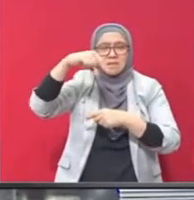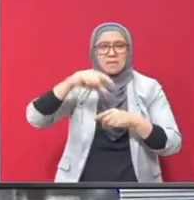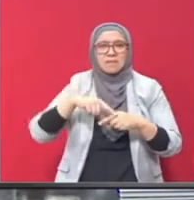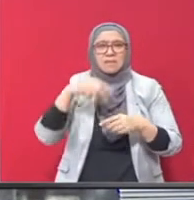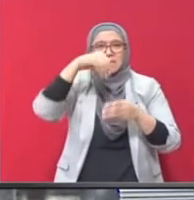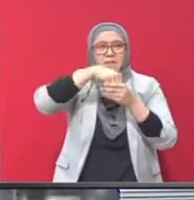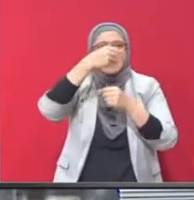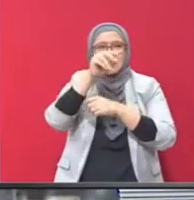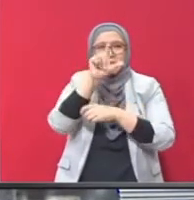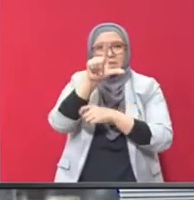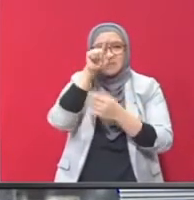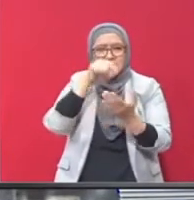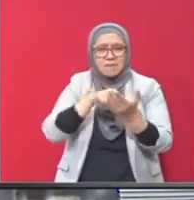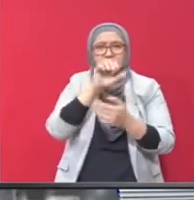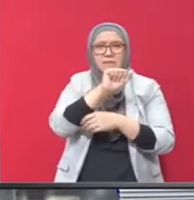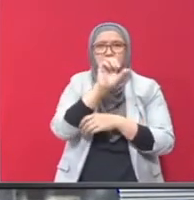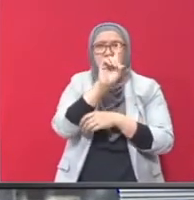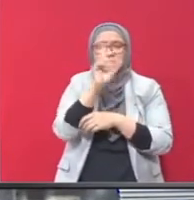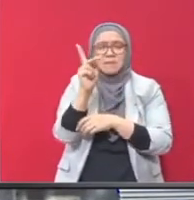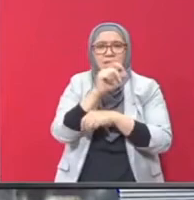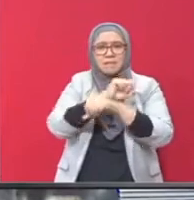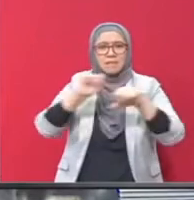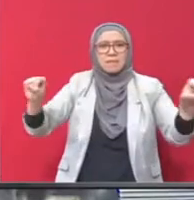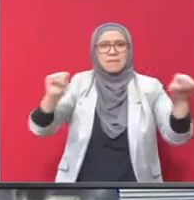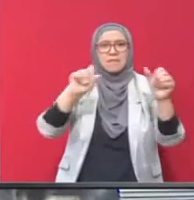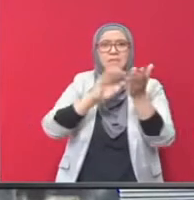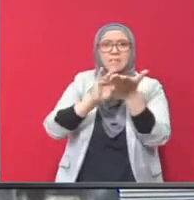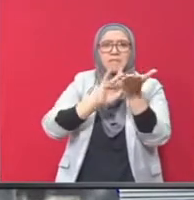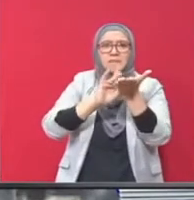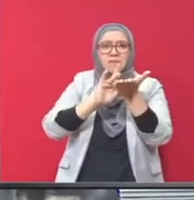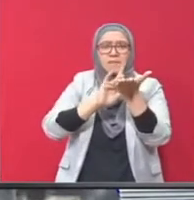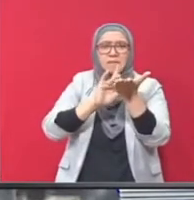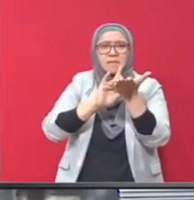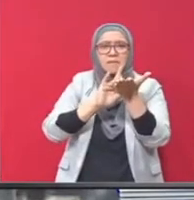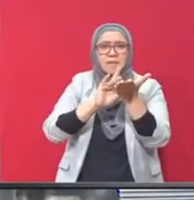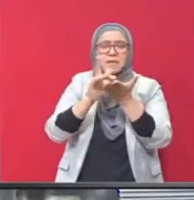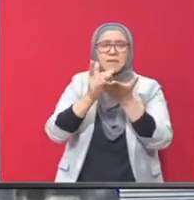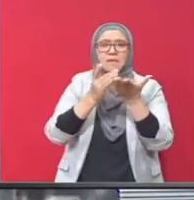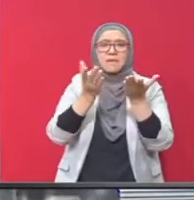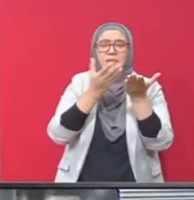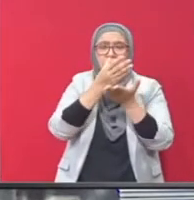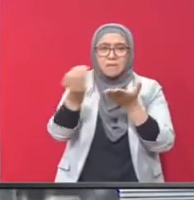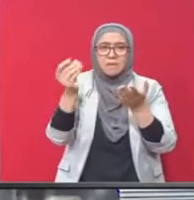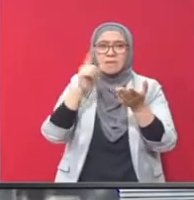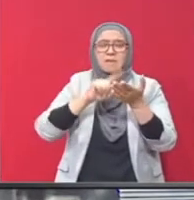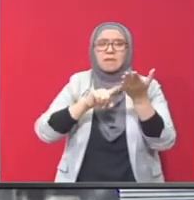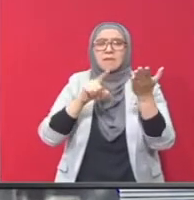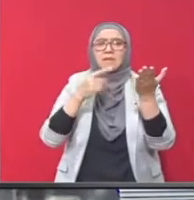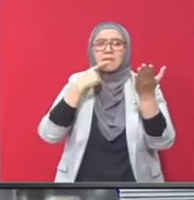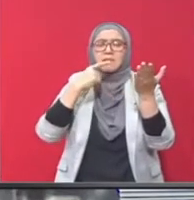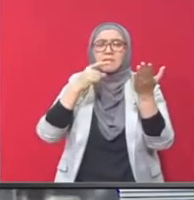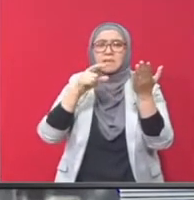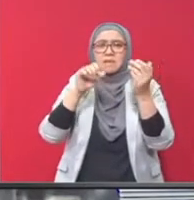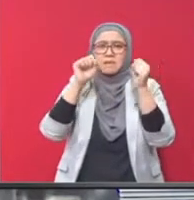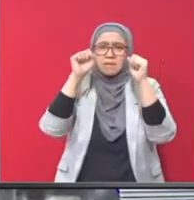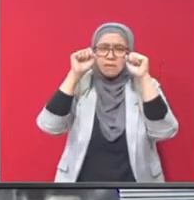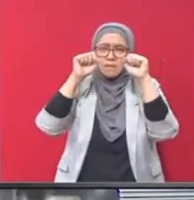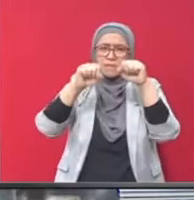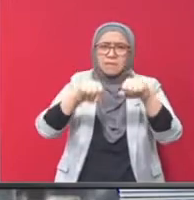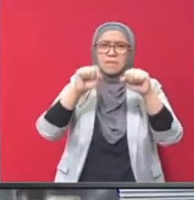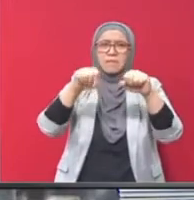EDC menyediakan primata rawatan dan pemulihan di dalam komuniti yang boleh diperoleh di pejabat